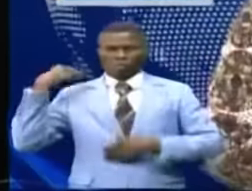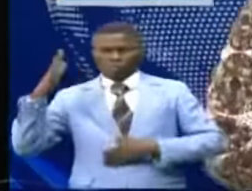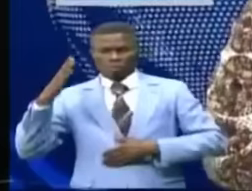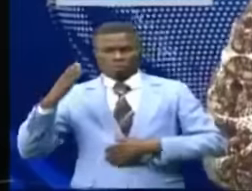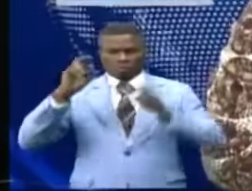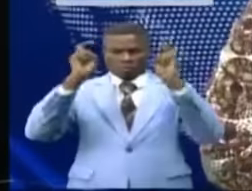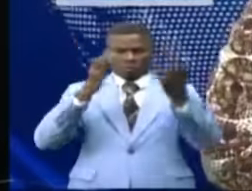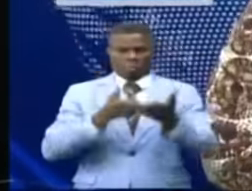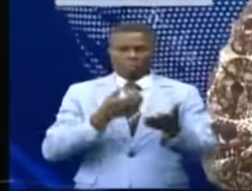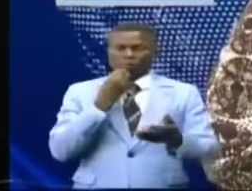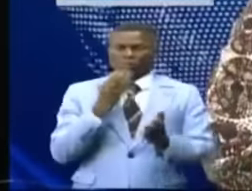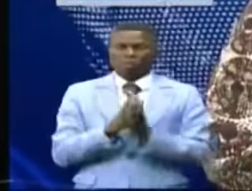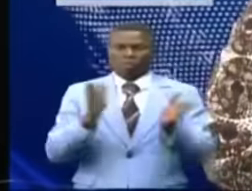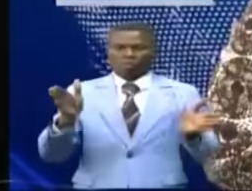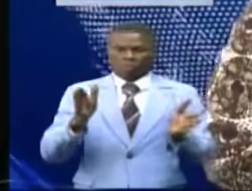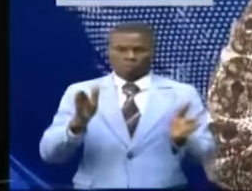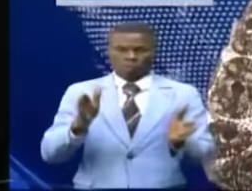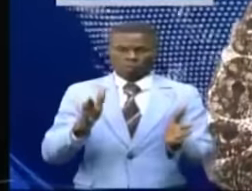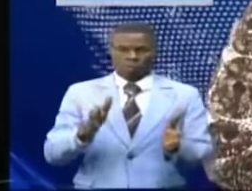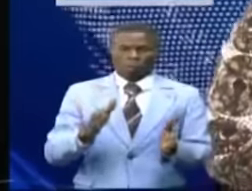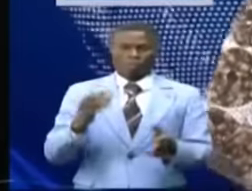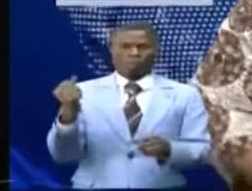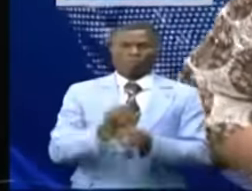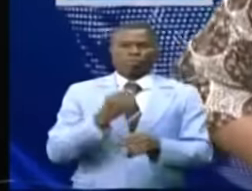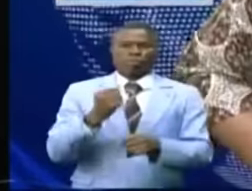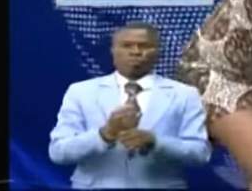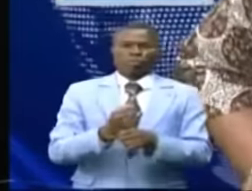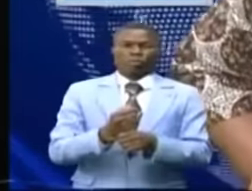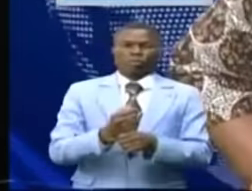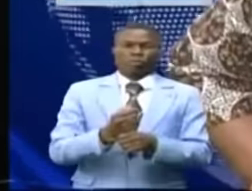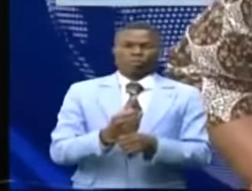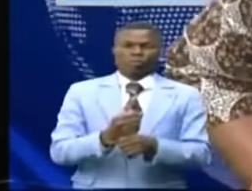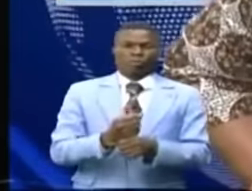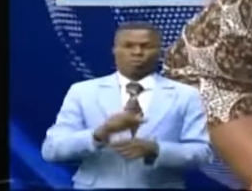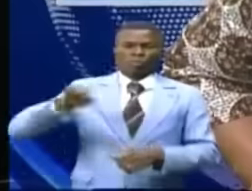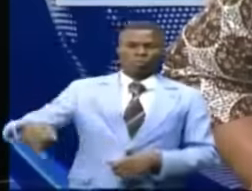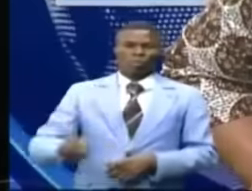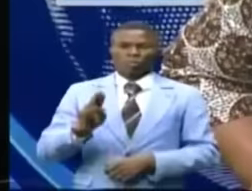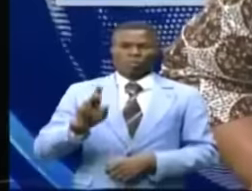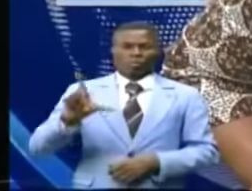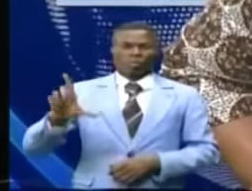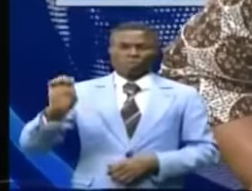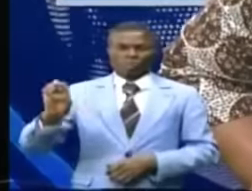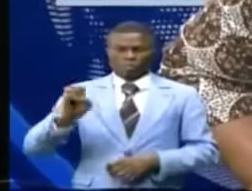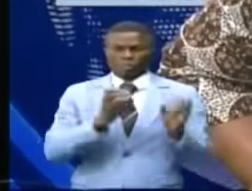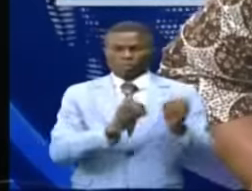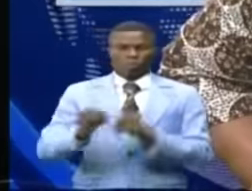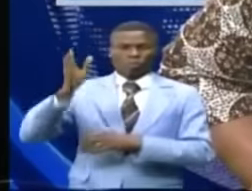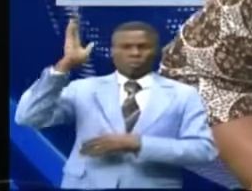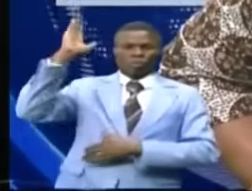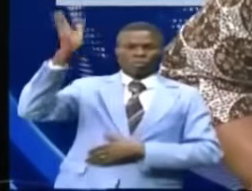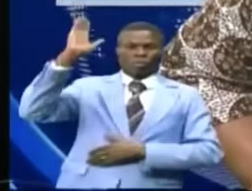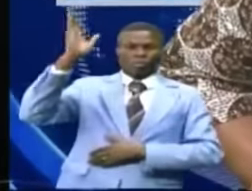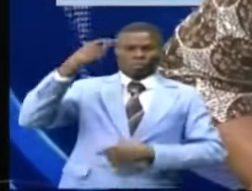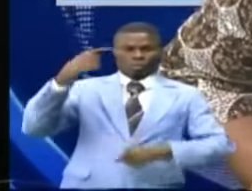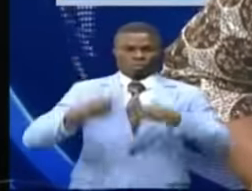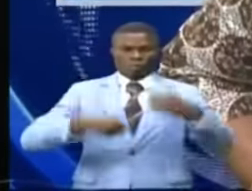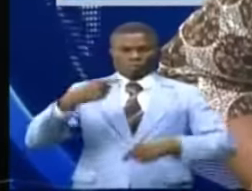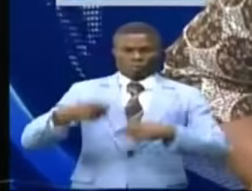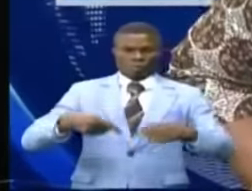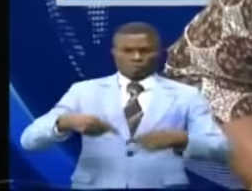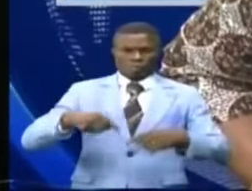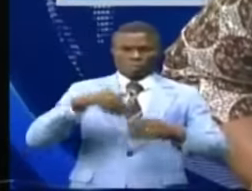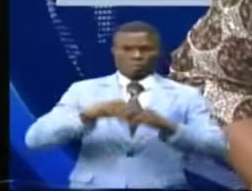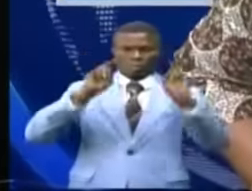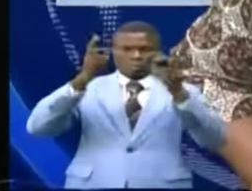que l'inspecteur général chef de service Jules Alinguété a animé une conférence débat. Il a en outre